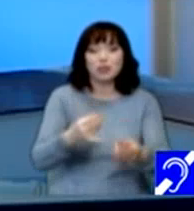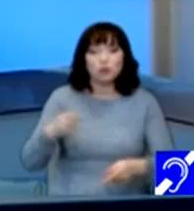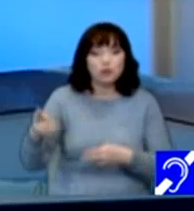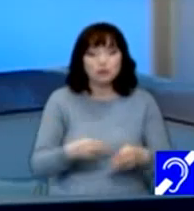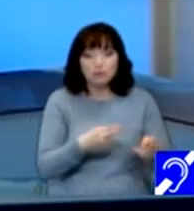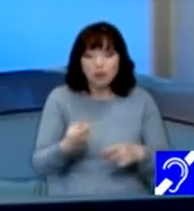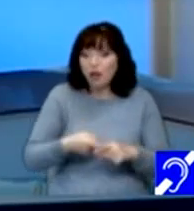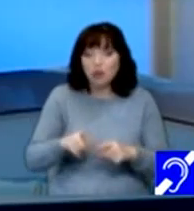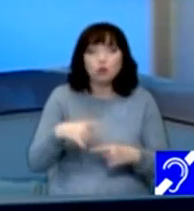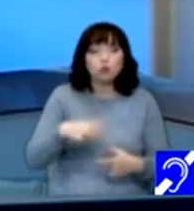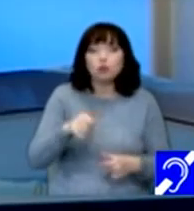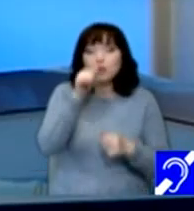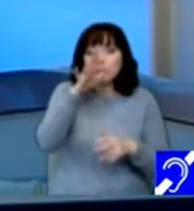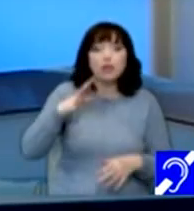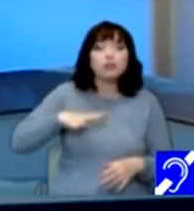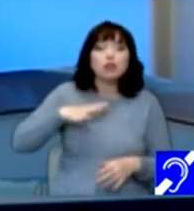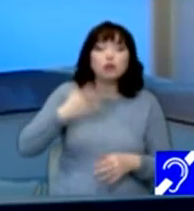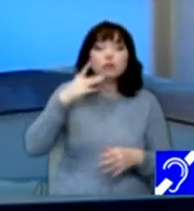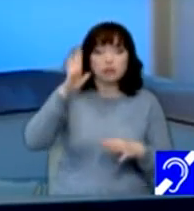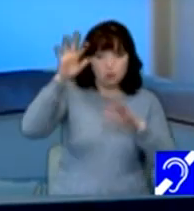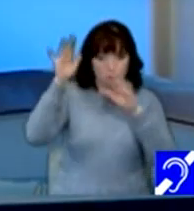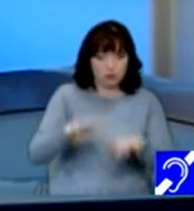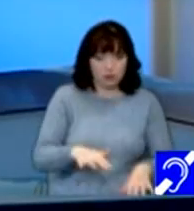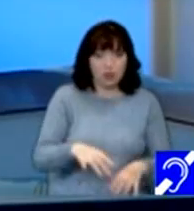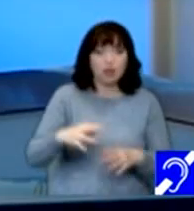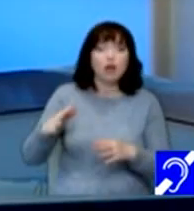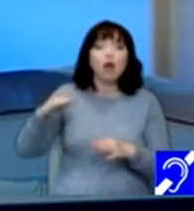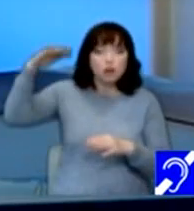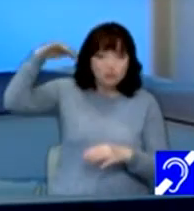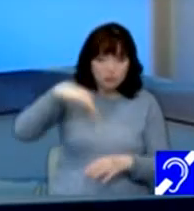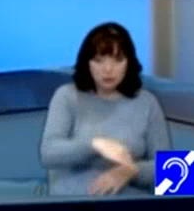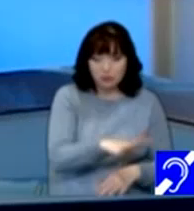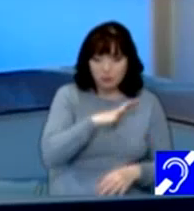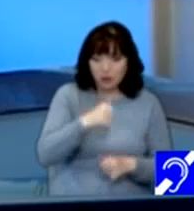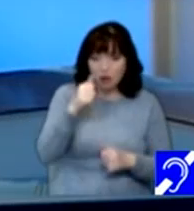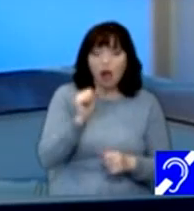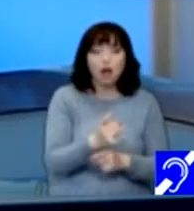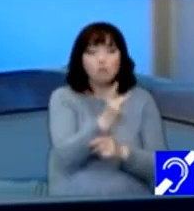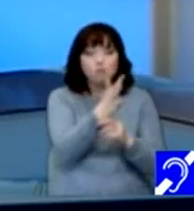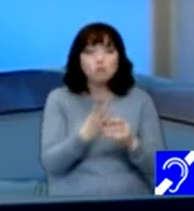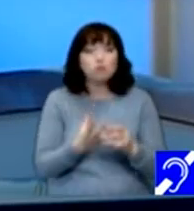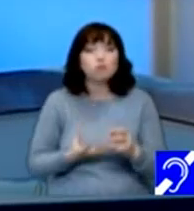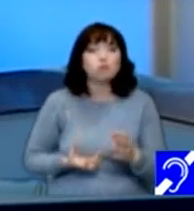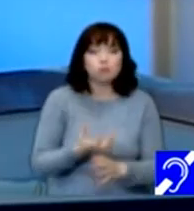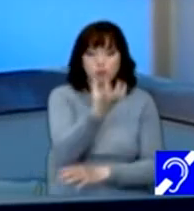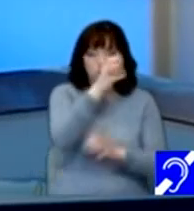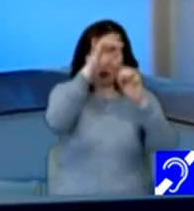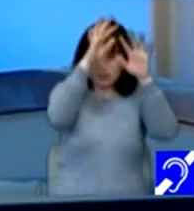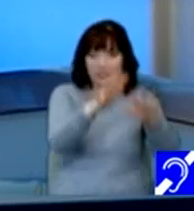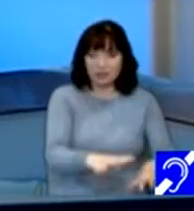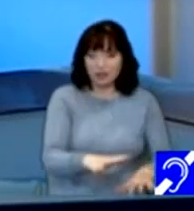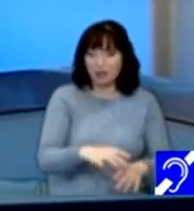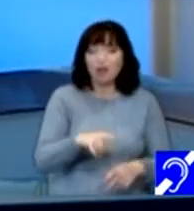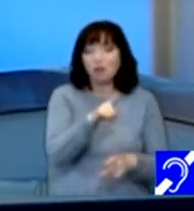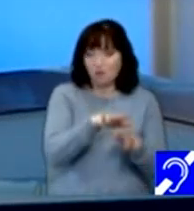mai așteptat vacanța pentru a se bucura de zăpadă. Pârtiile au fost numai bune, iar tunurile de zăpadă și-au făcut datoria. Cea mai nouă